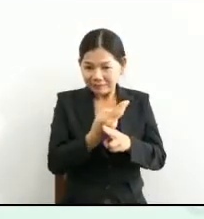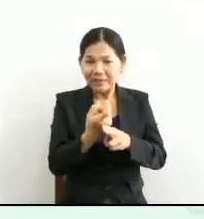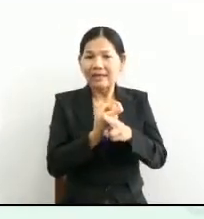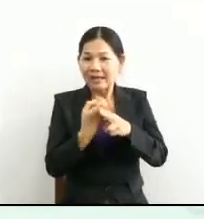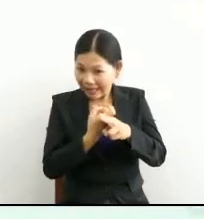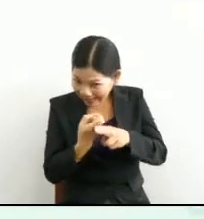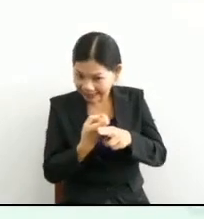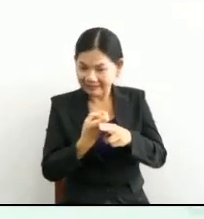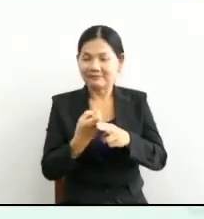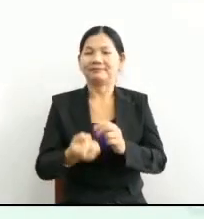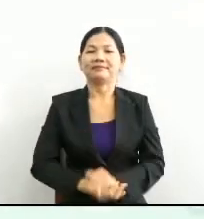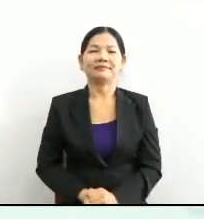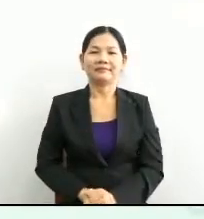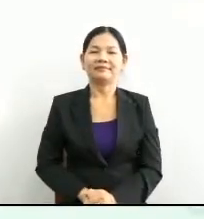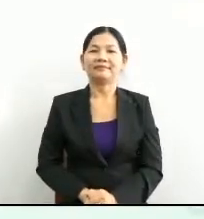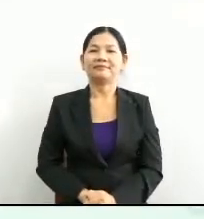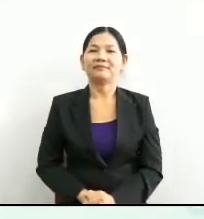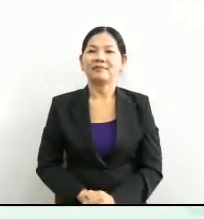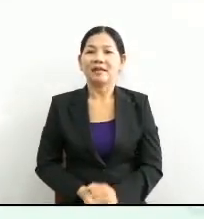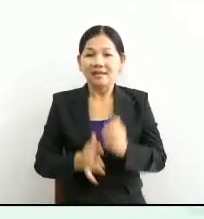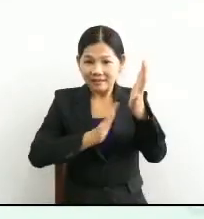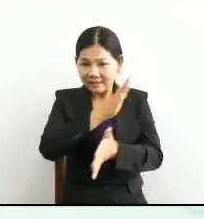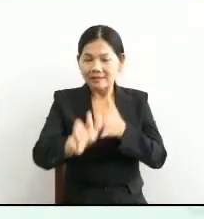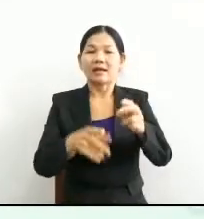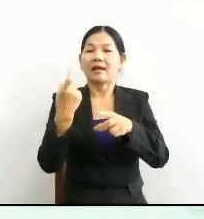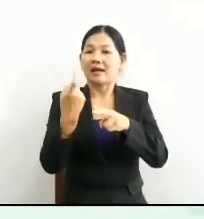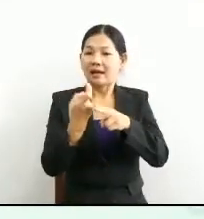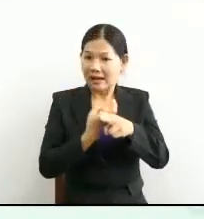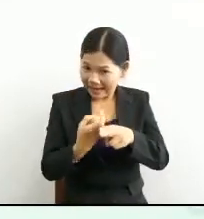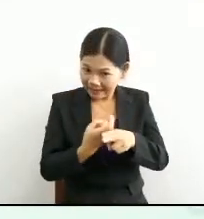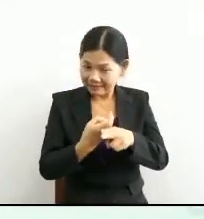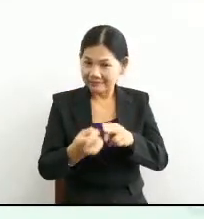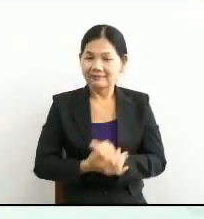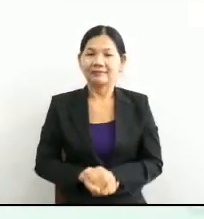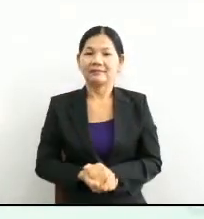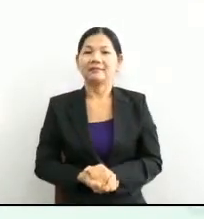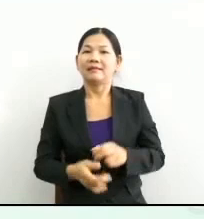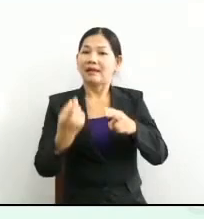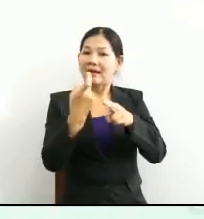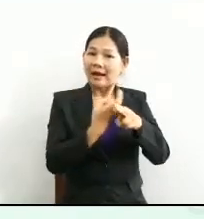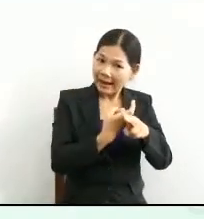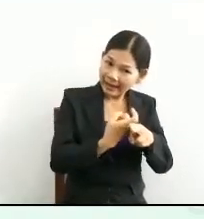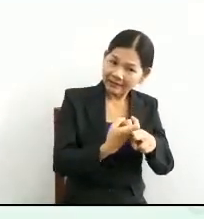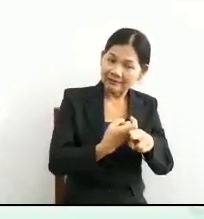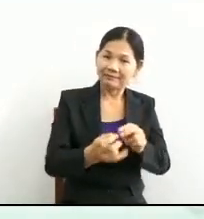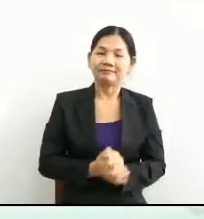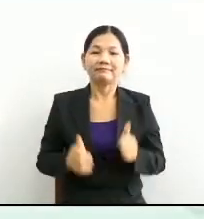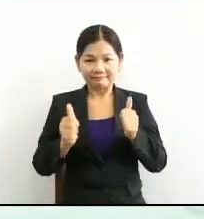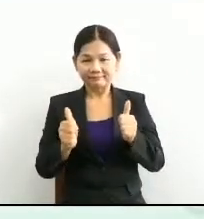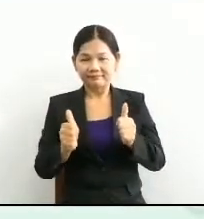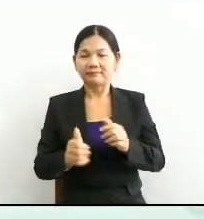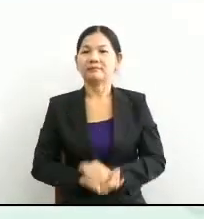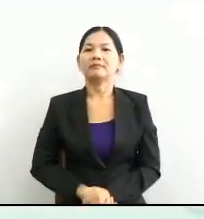tạo muối hát con ăn cho mùi nè cứ hát con ăn được luôn ai cha lo tao muối